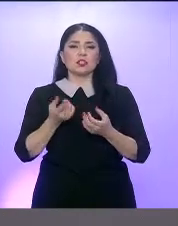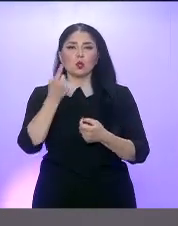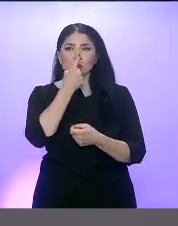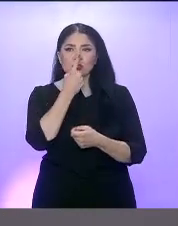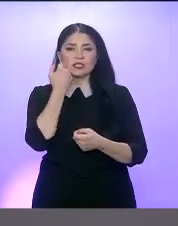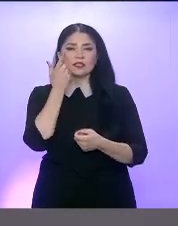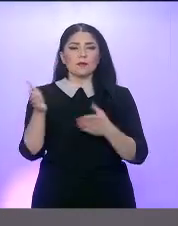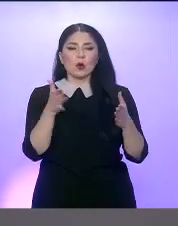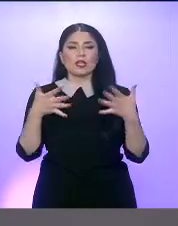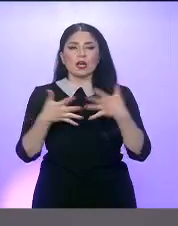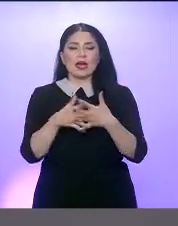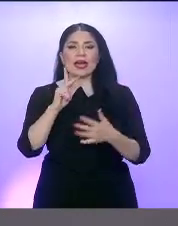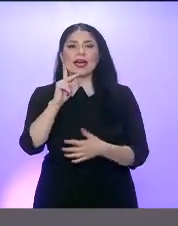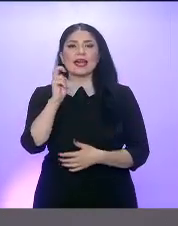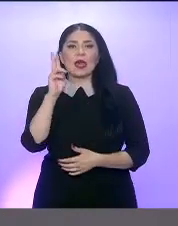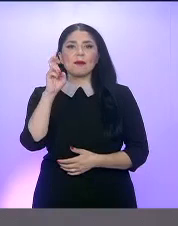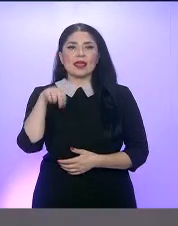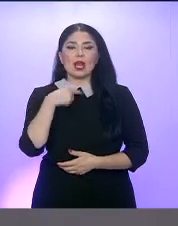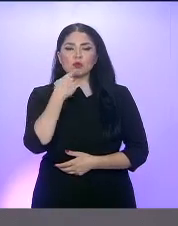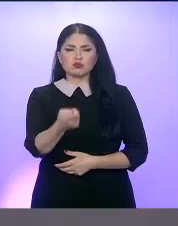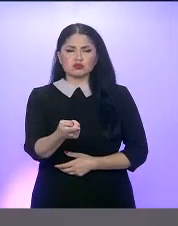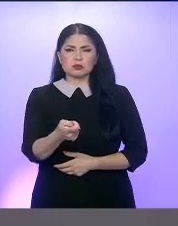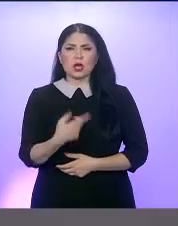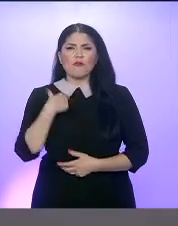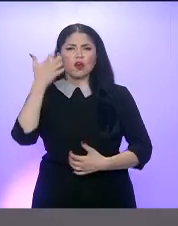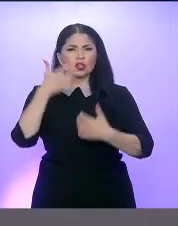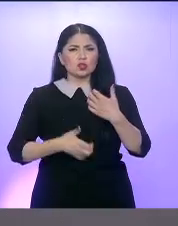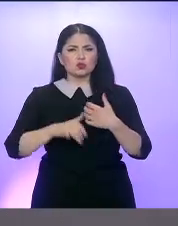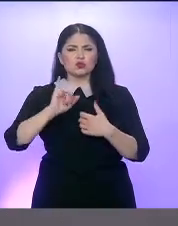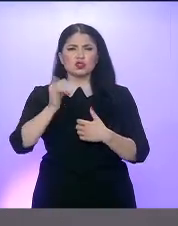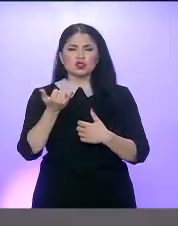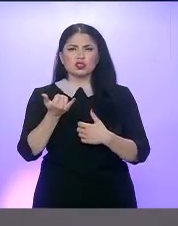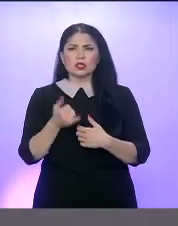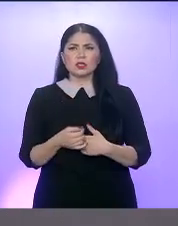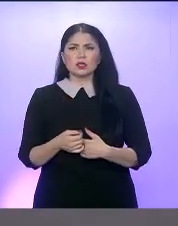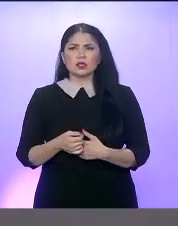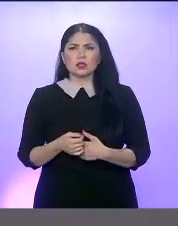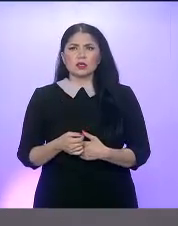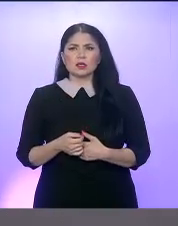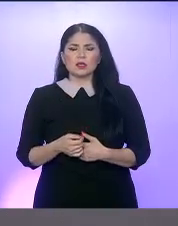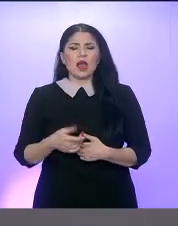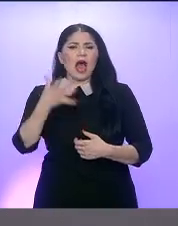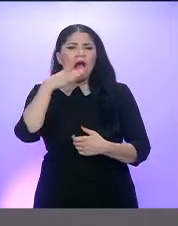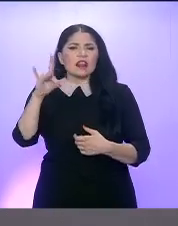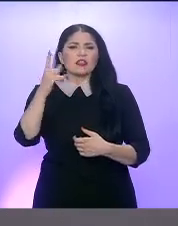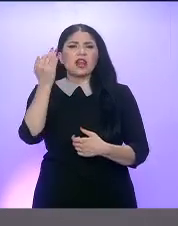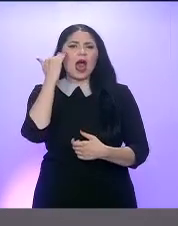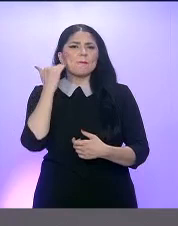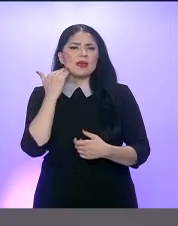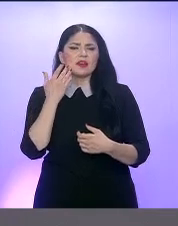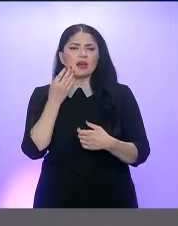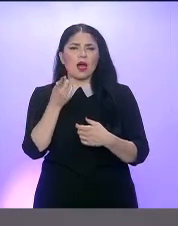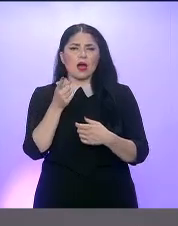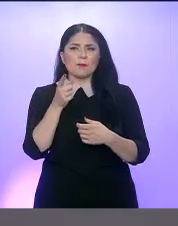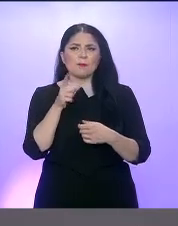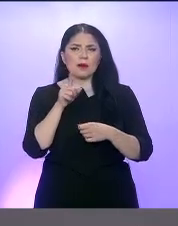altfel, Kremlinul a transmis că au fost distruse inclusiv blindate americane de tip Bradley, însă acestea